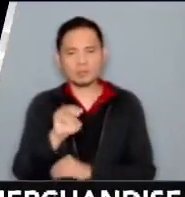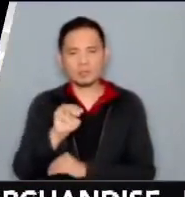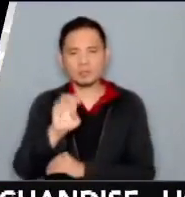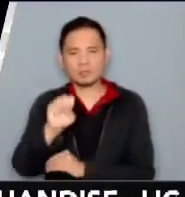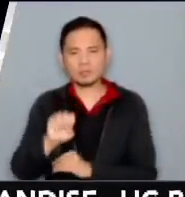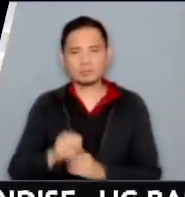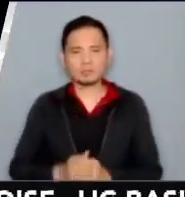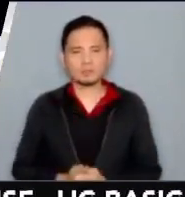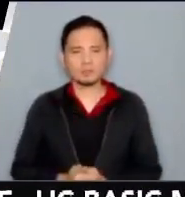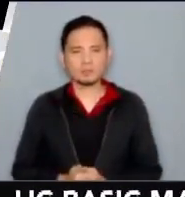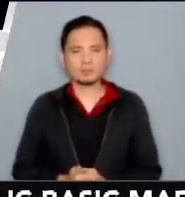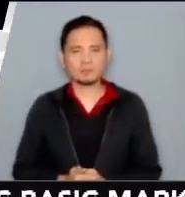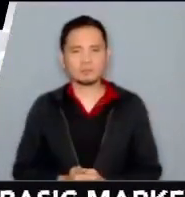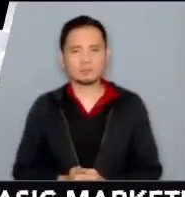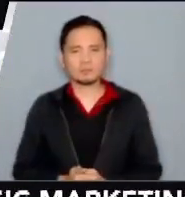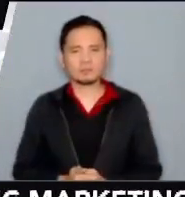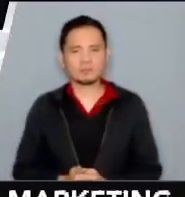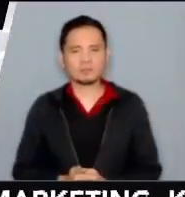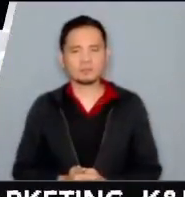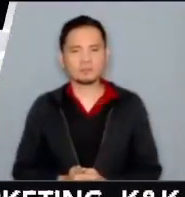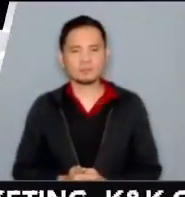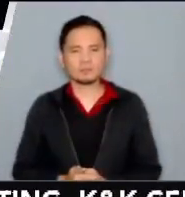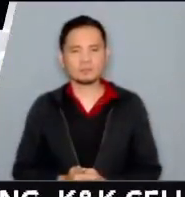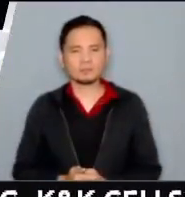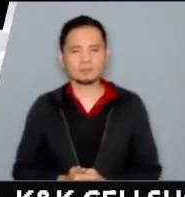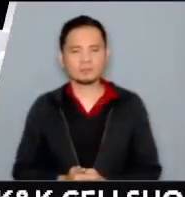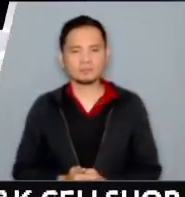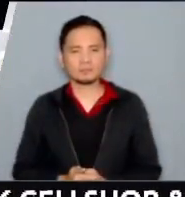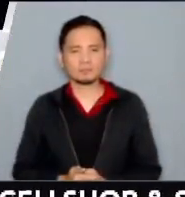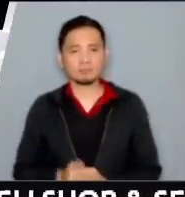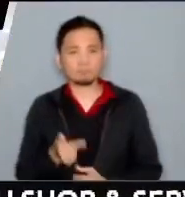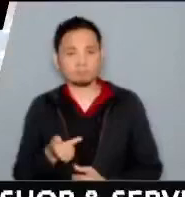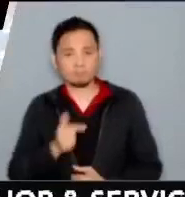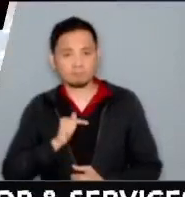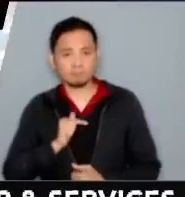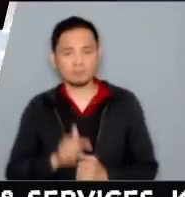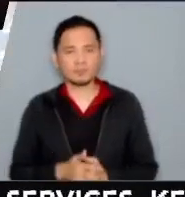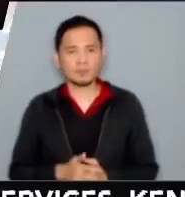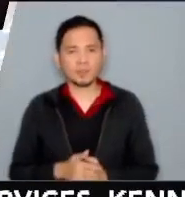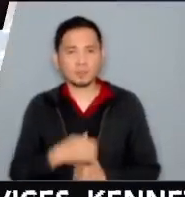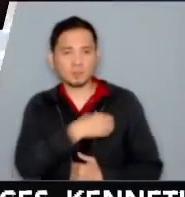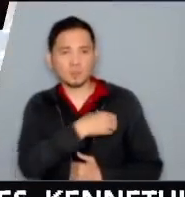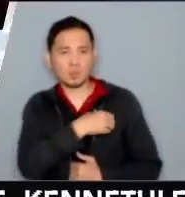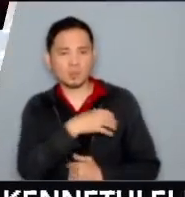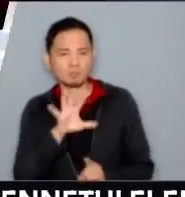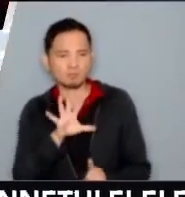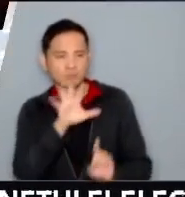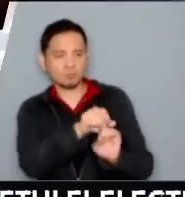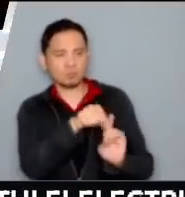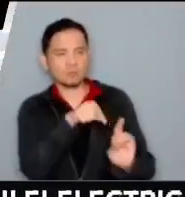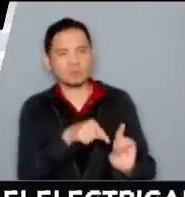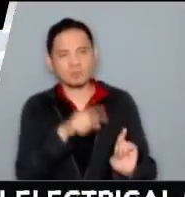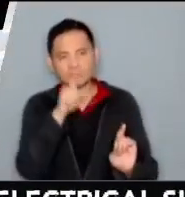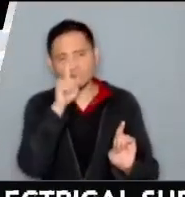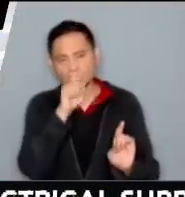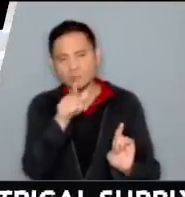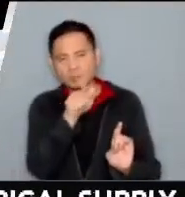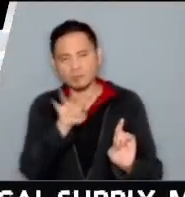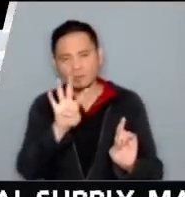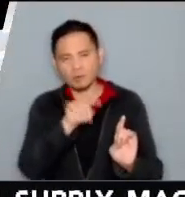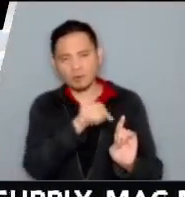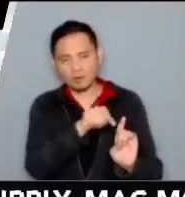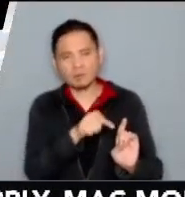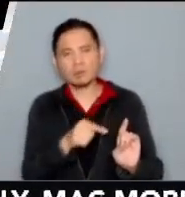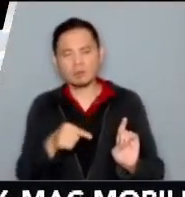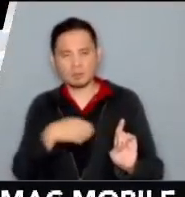Inaresto namin sa salang RA-9165. Hindi na nakapalagpas sa mga otoridad ang 28 anyos na lalaki na inaresto sa drug buy-bust operation